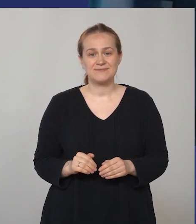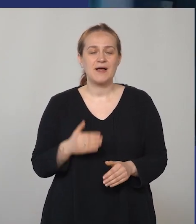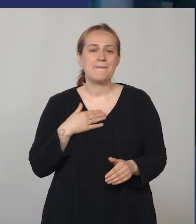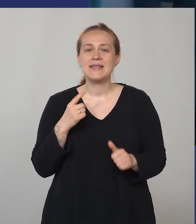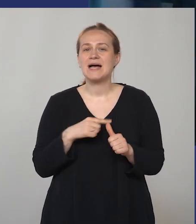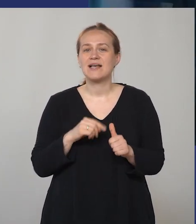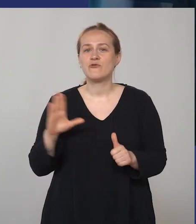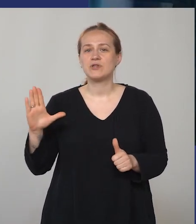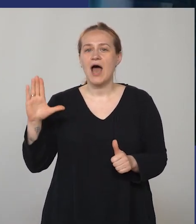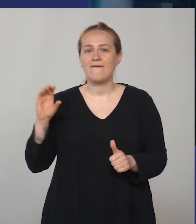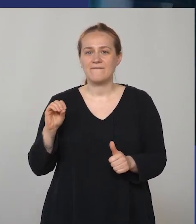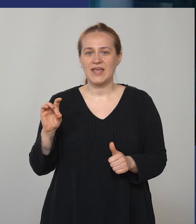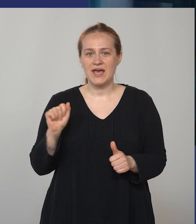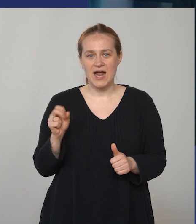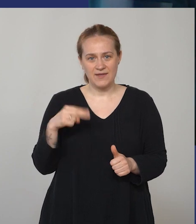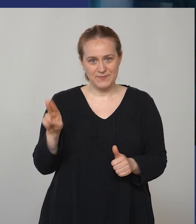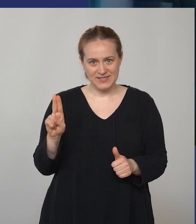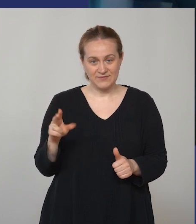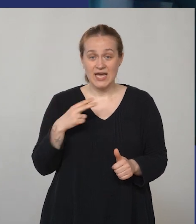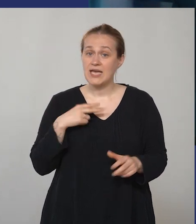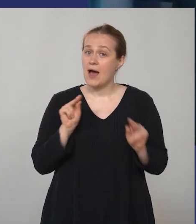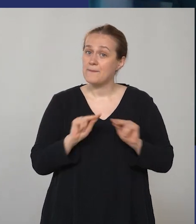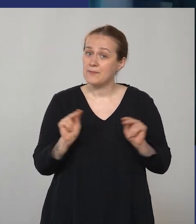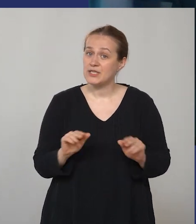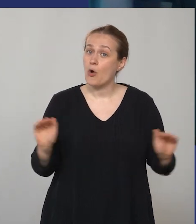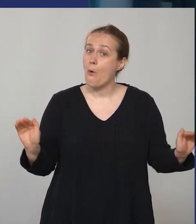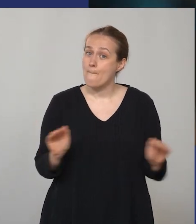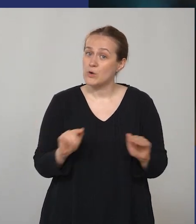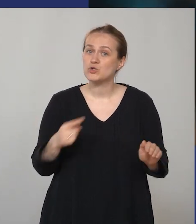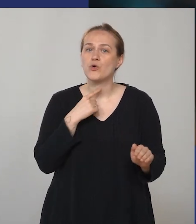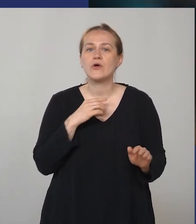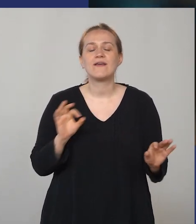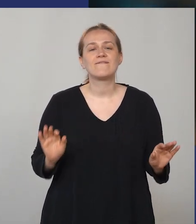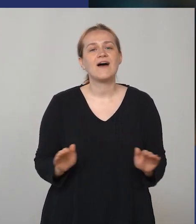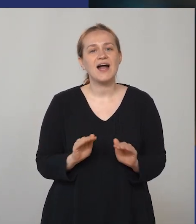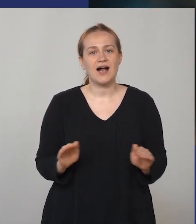Меня зовут Вера Дмитриевна. Я преподаю музыку и вокал.